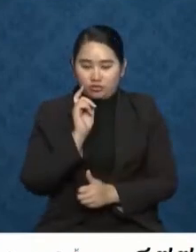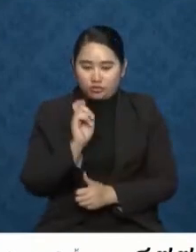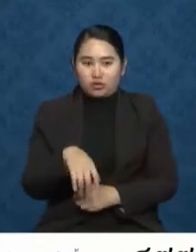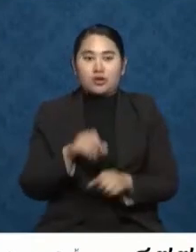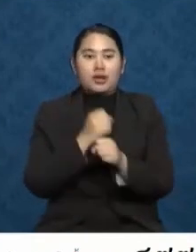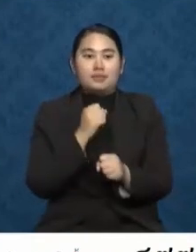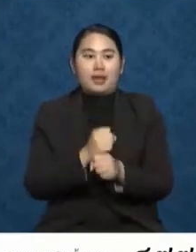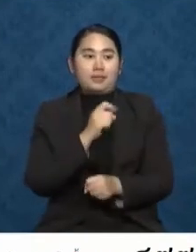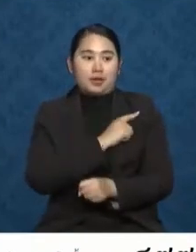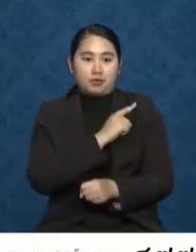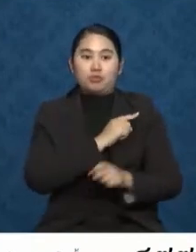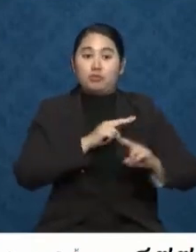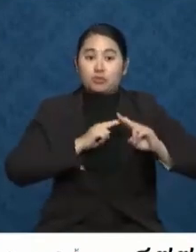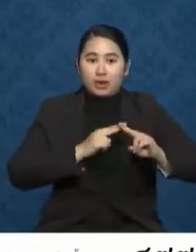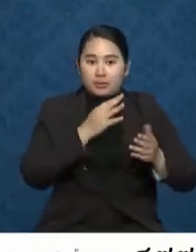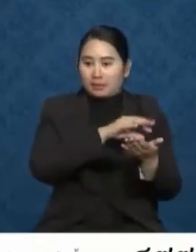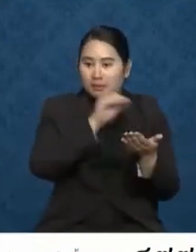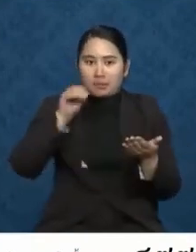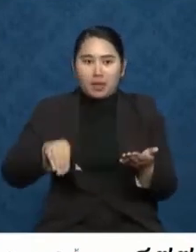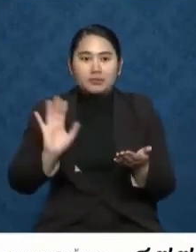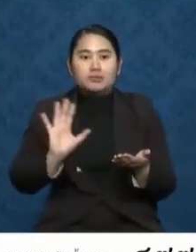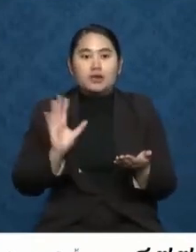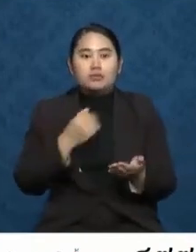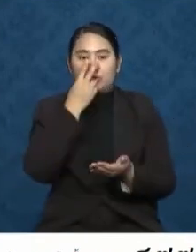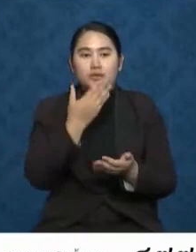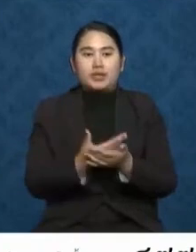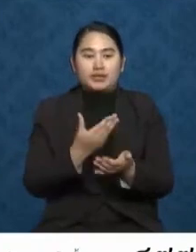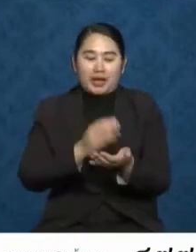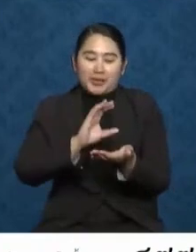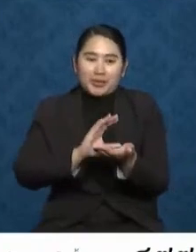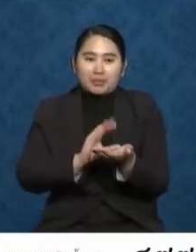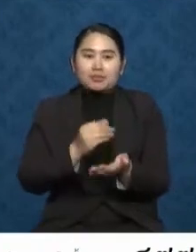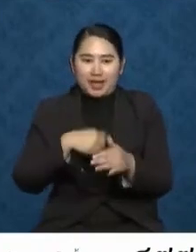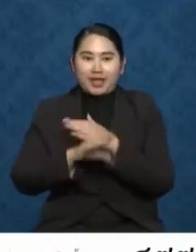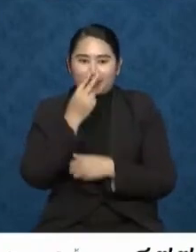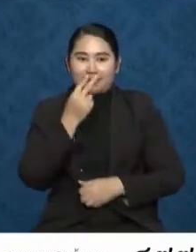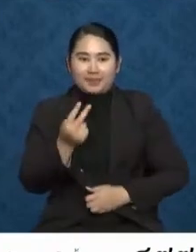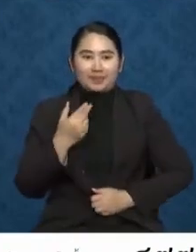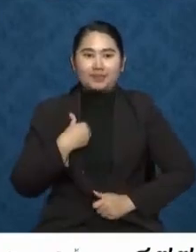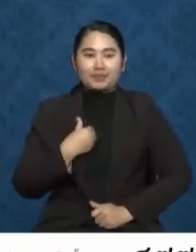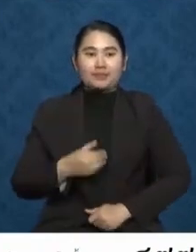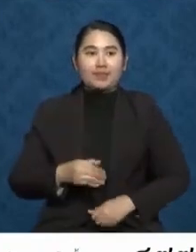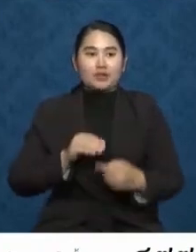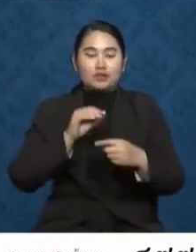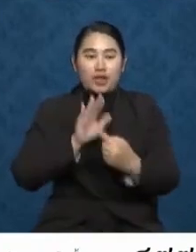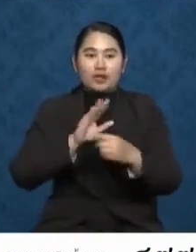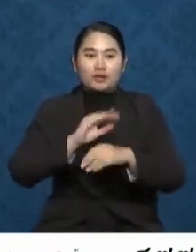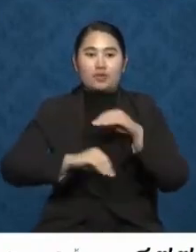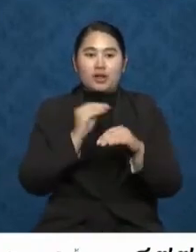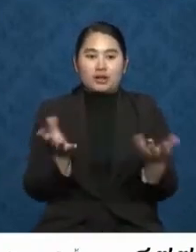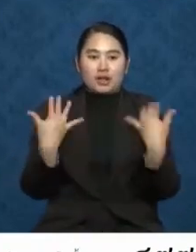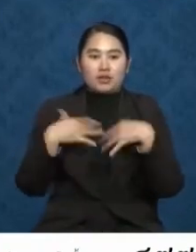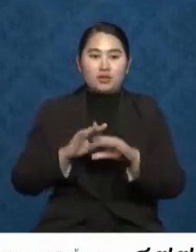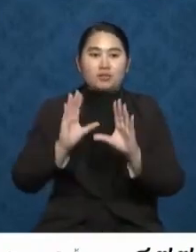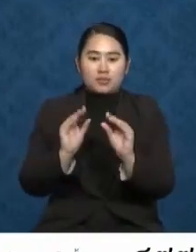จหลักของท่านให้ชัดครับอย่าเอาไปแอบไว้ในที่ลับๆโดยใส่งบประมาณน้อยๆผมแอบเห็นนะฮะว่าท่านใส่ไว้เช่นโครงการการเข้าร่วมการ